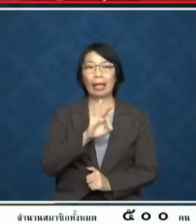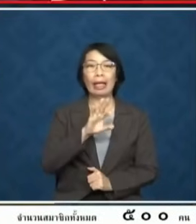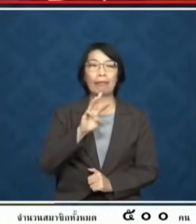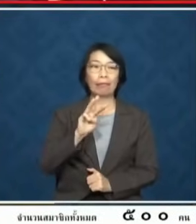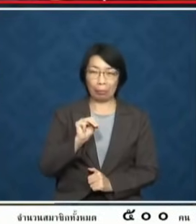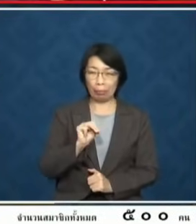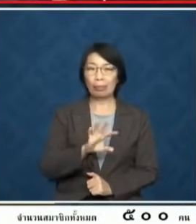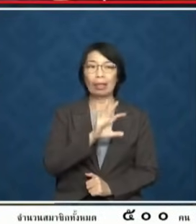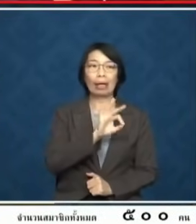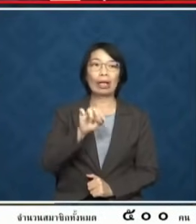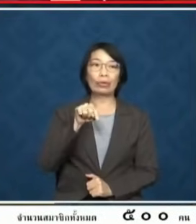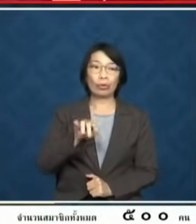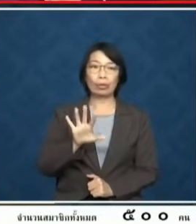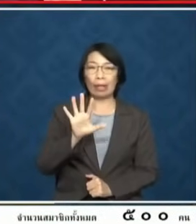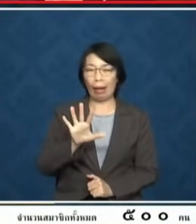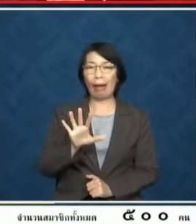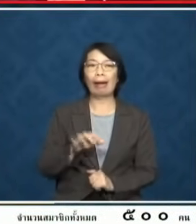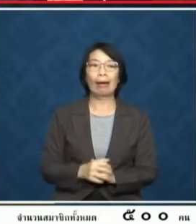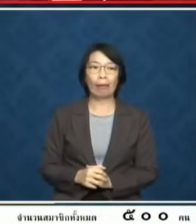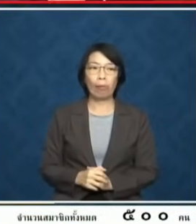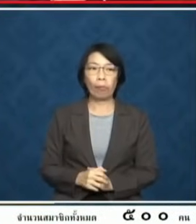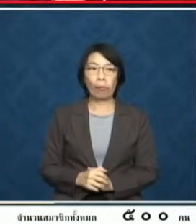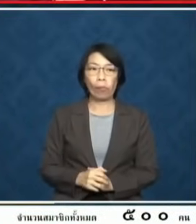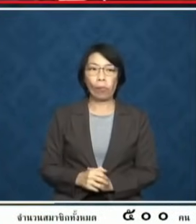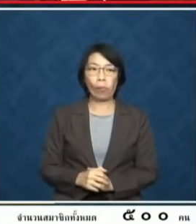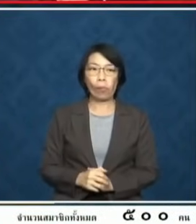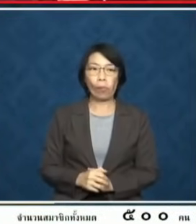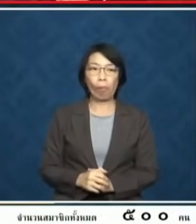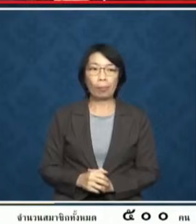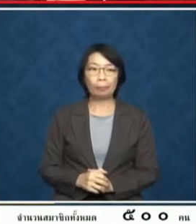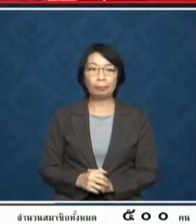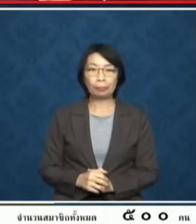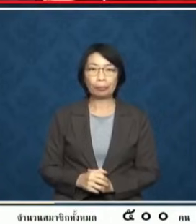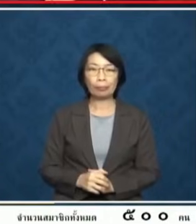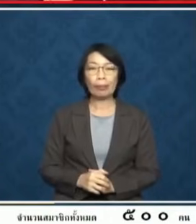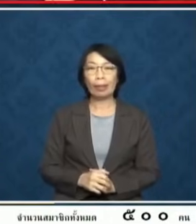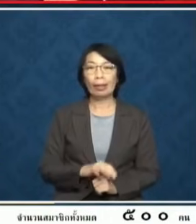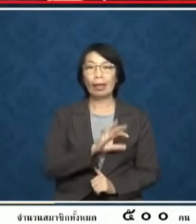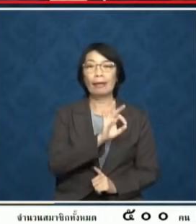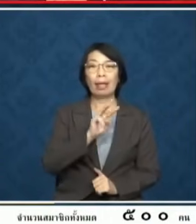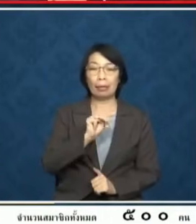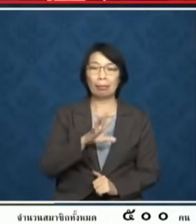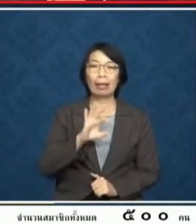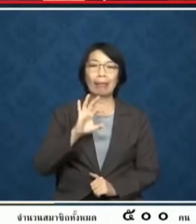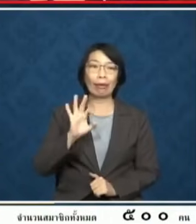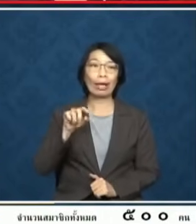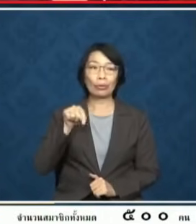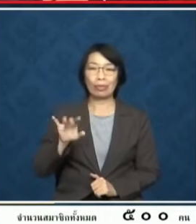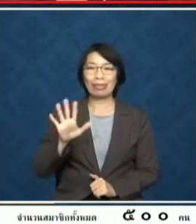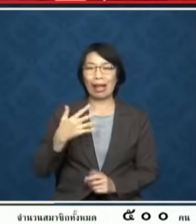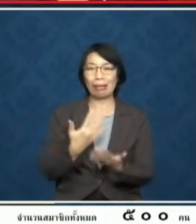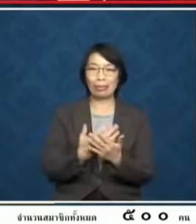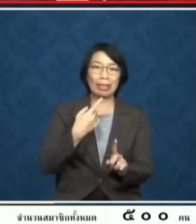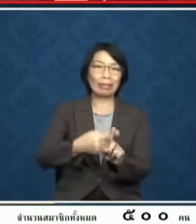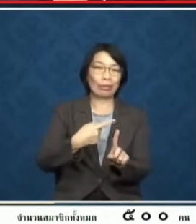Radioนะคะซึ่งเป็น FM99.5ซึ่ง FM 99.5เนี่ยทำสัญญาเช่าคลื่นวิทยุ